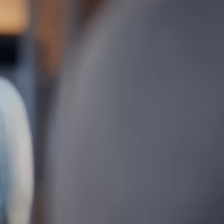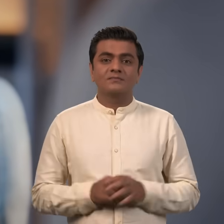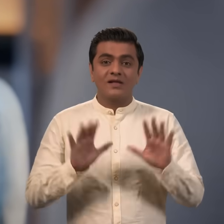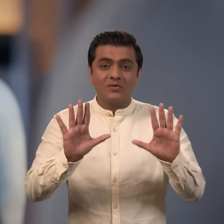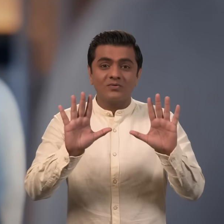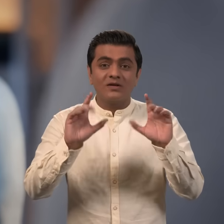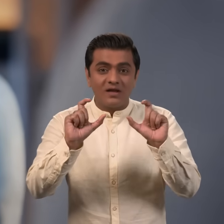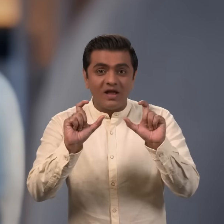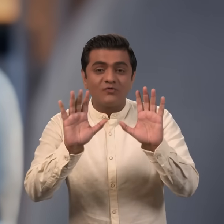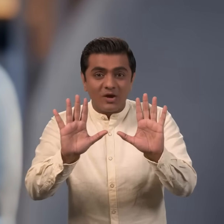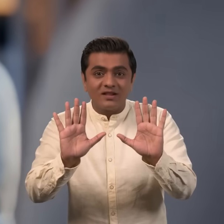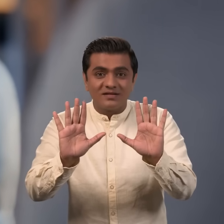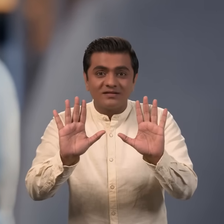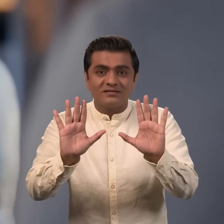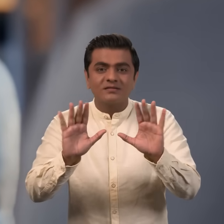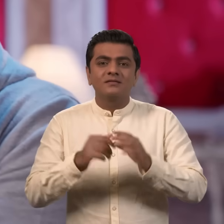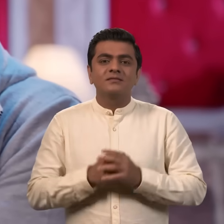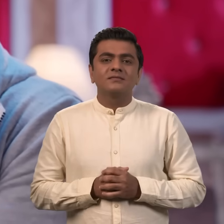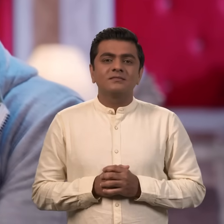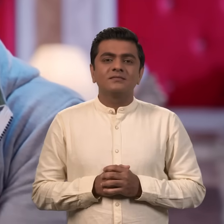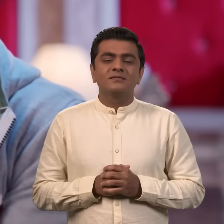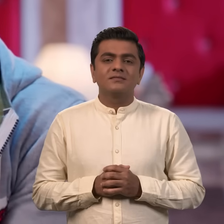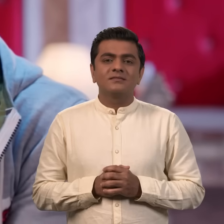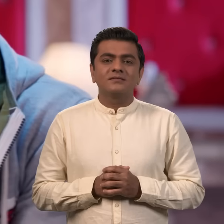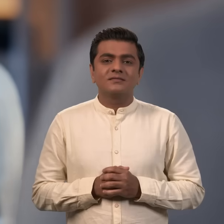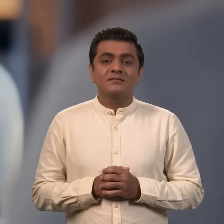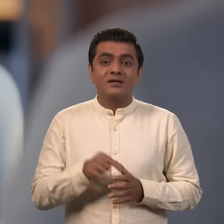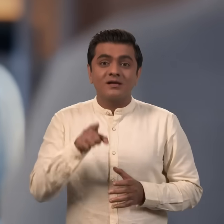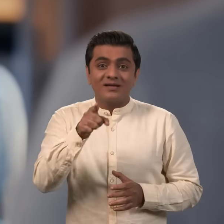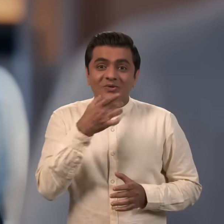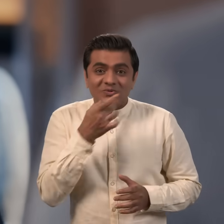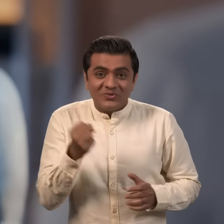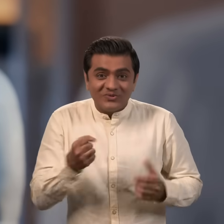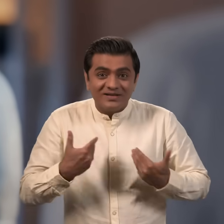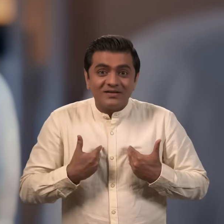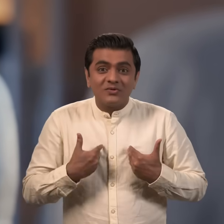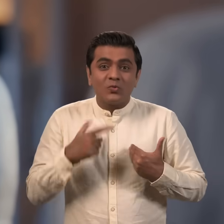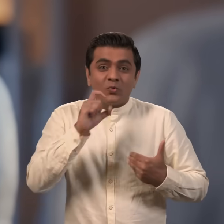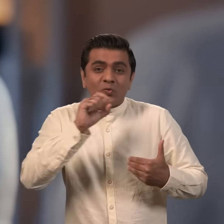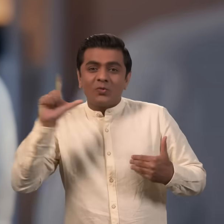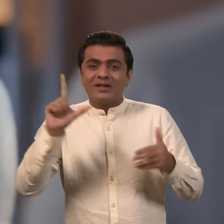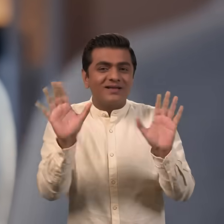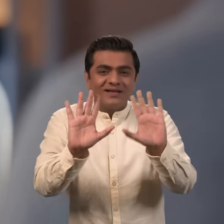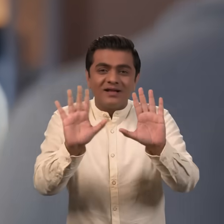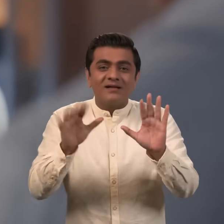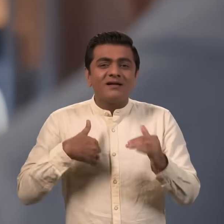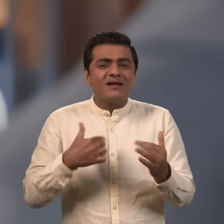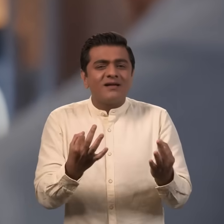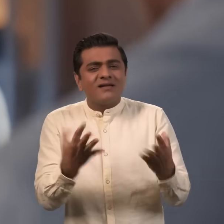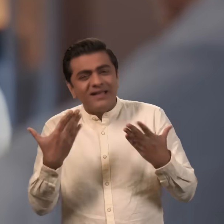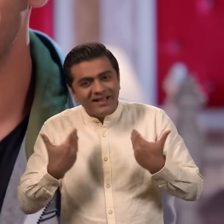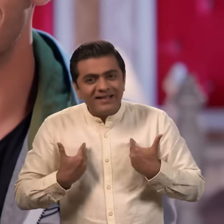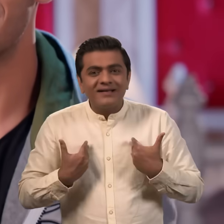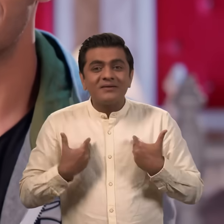ओए होश में काम कर, होश में। और तेरा दद्दू कूलेस्ट ही नहीं, ऑसम